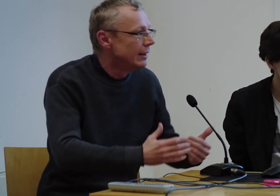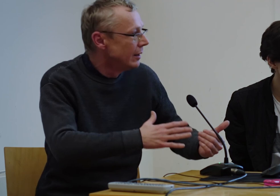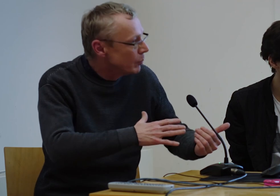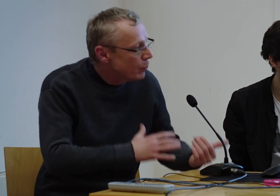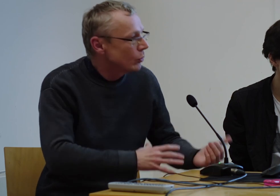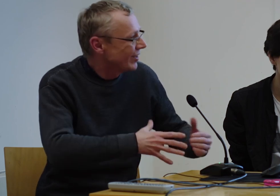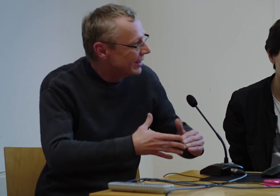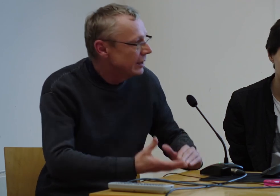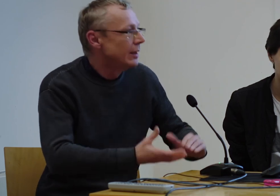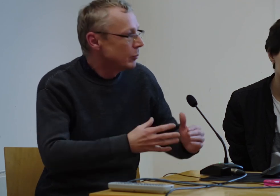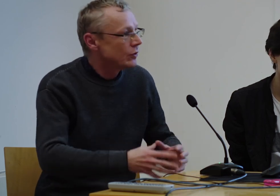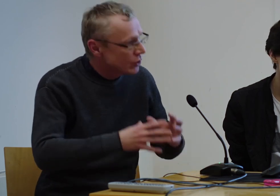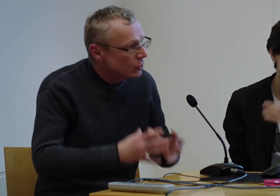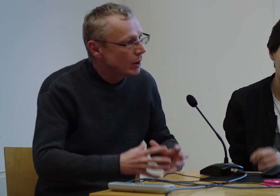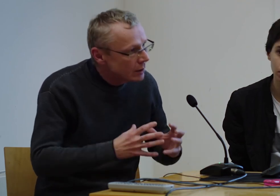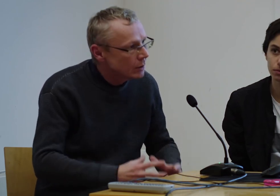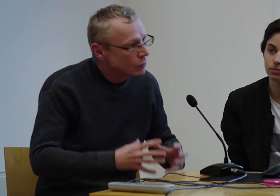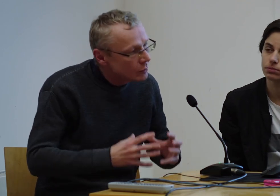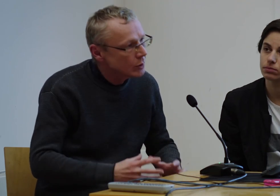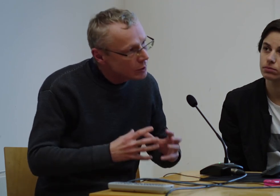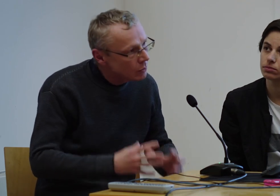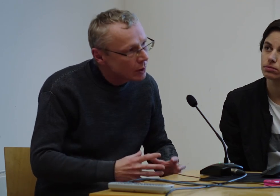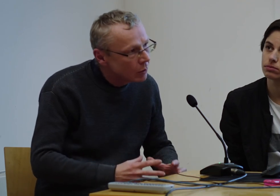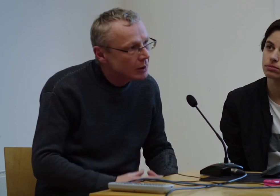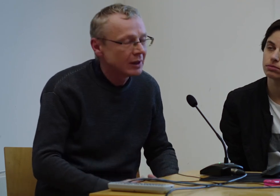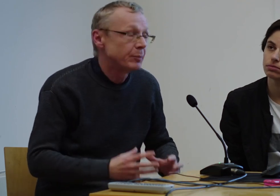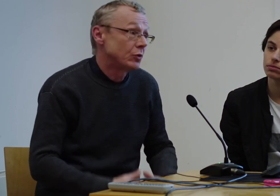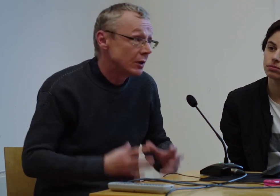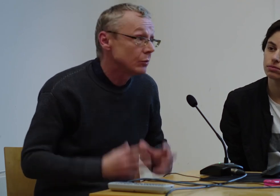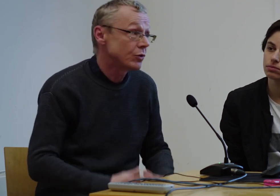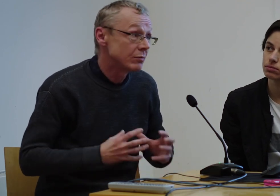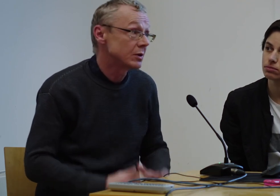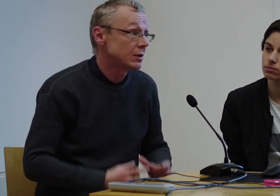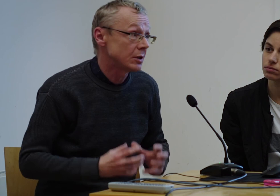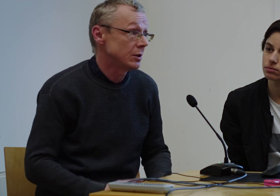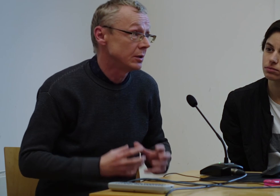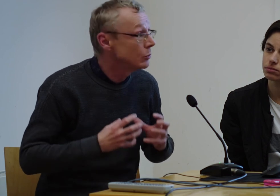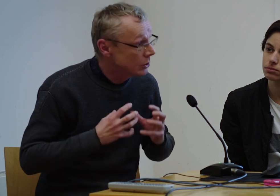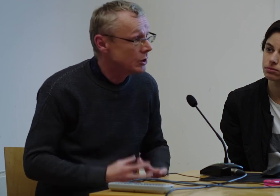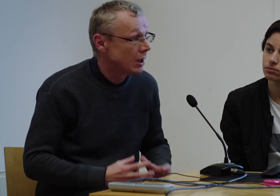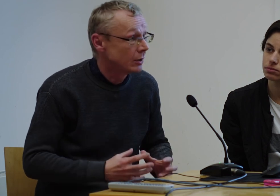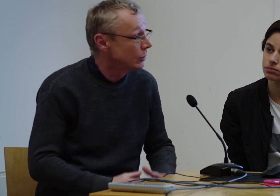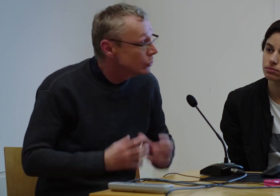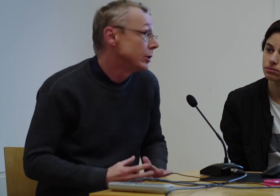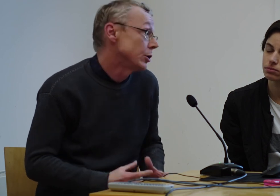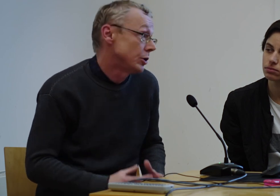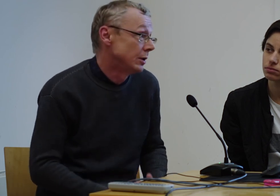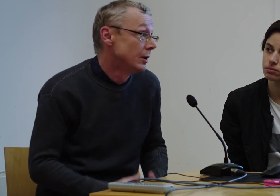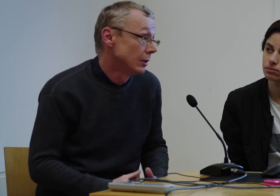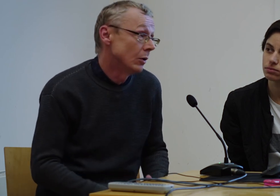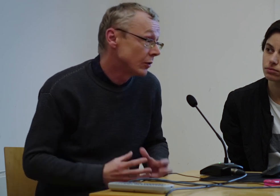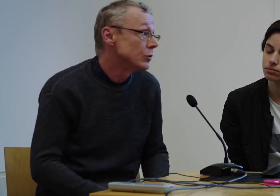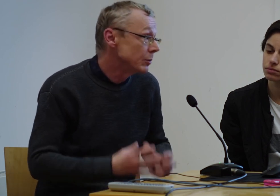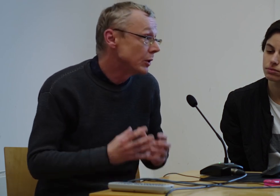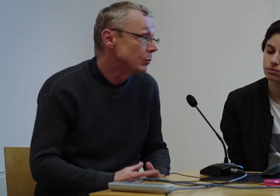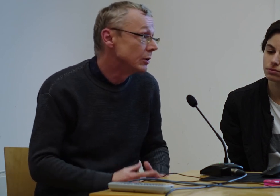kde, proporce, kdy, prostě všechno má nějakou situační logiku a ta je prostě na tom všem vlastně strašně jako těžká, jako to je to nejtěžší,